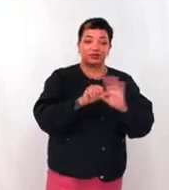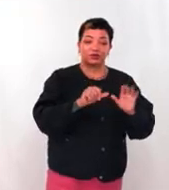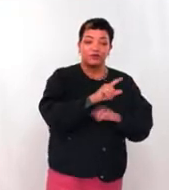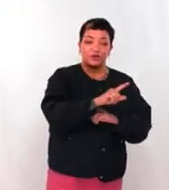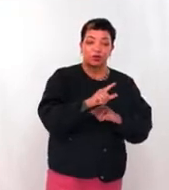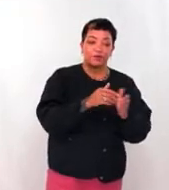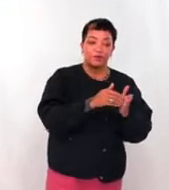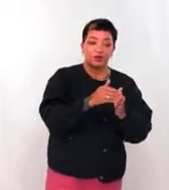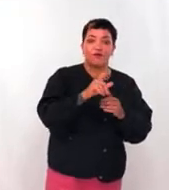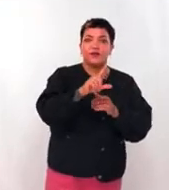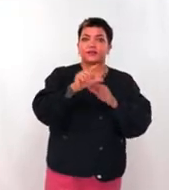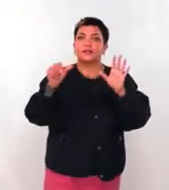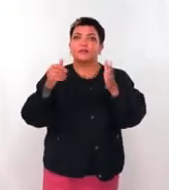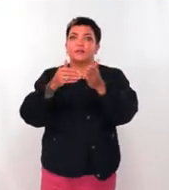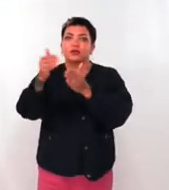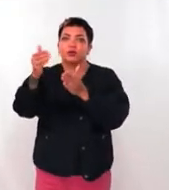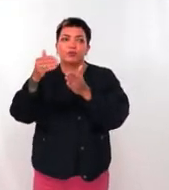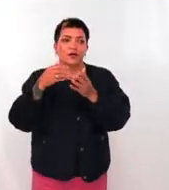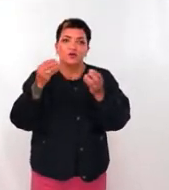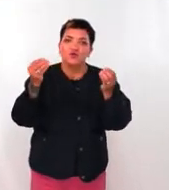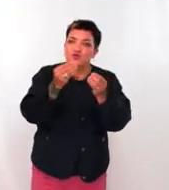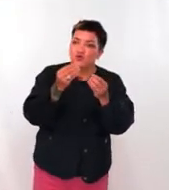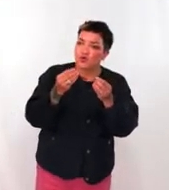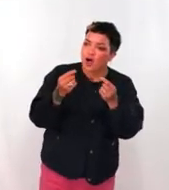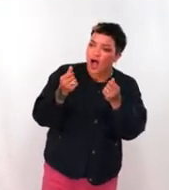On se demande même où va l'argent.